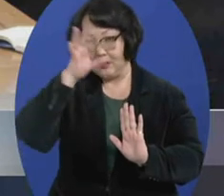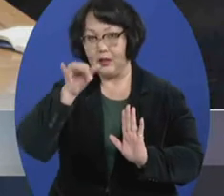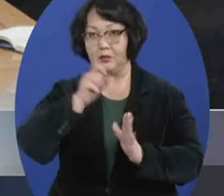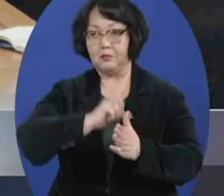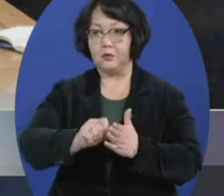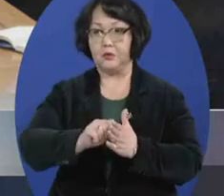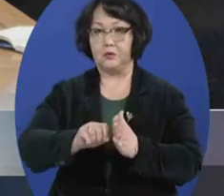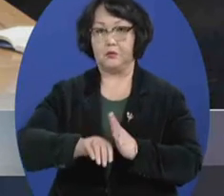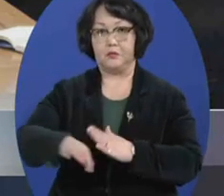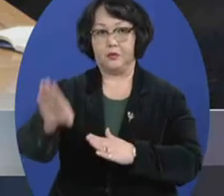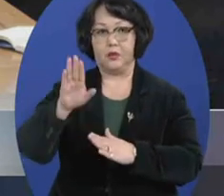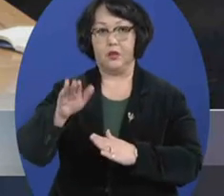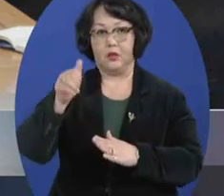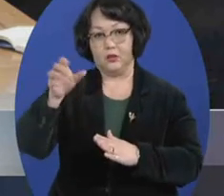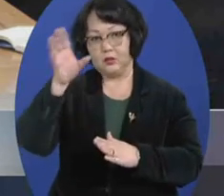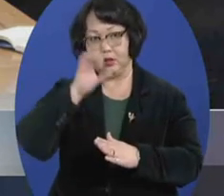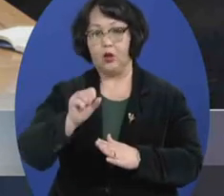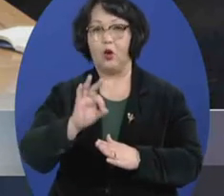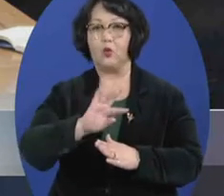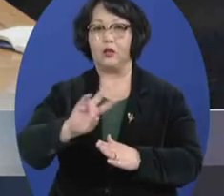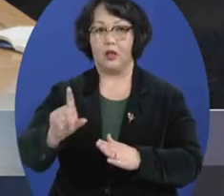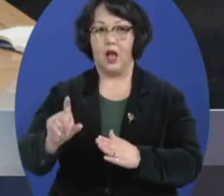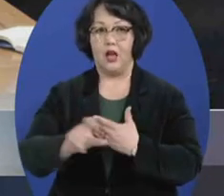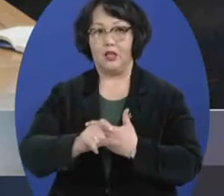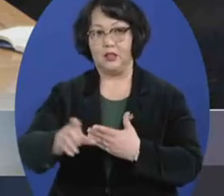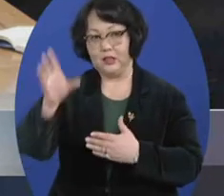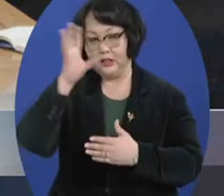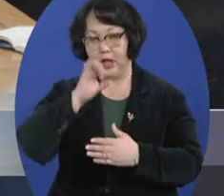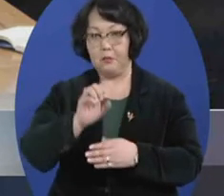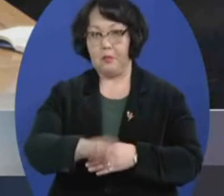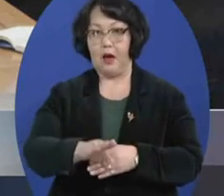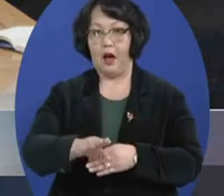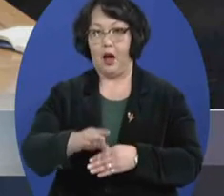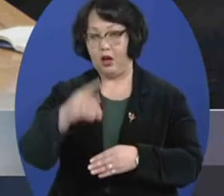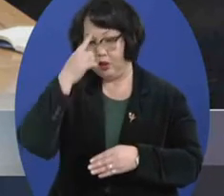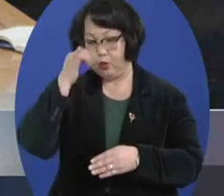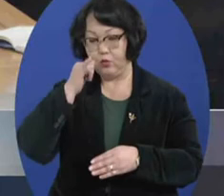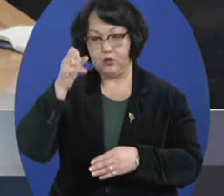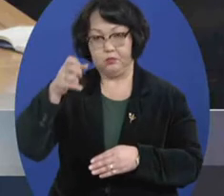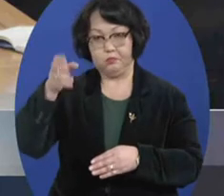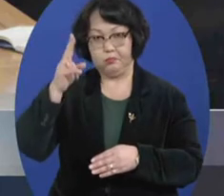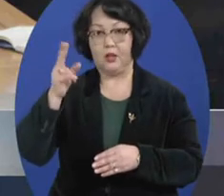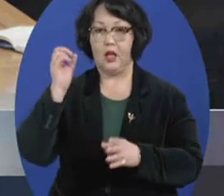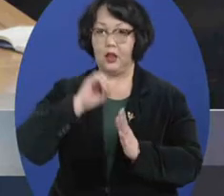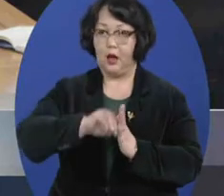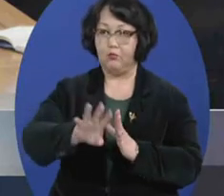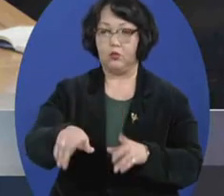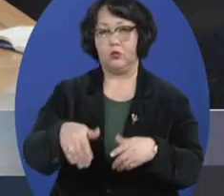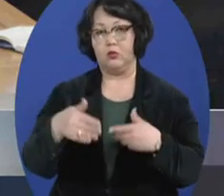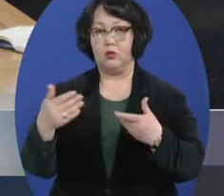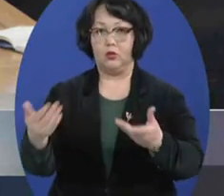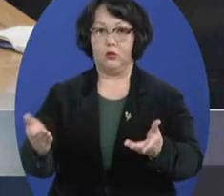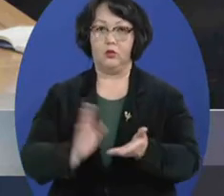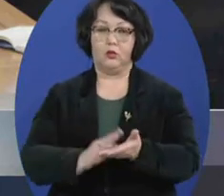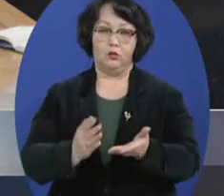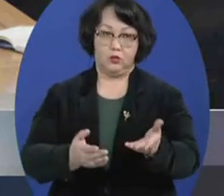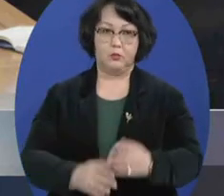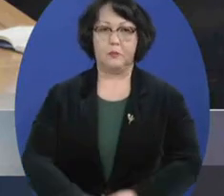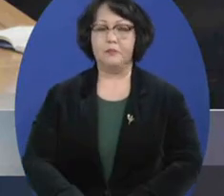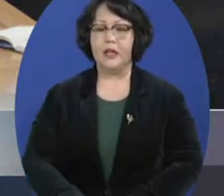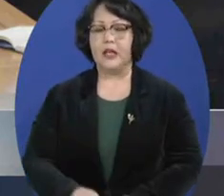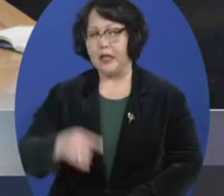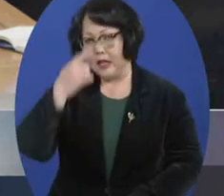захил хүргүүлж байгаагаа ерөнхий сайд Оюун Эрдэнэ бүгд найрамдах нийтлэг улсаас Монгол улс зугаа элчин сайд Сэнхийг хүлээж авч уулзах үедээ гардуулан өгсөн